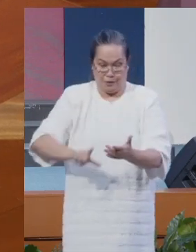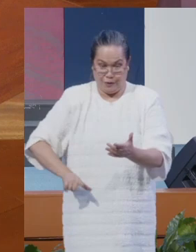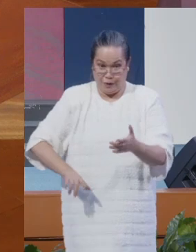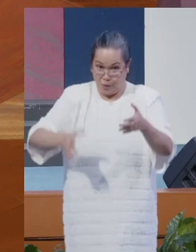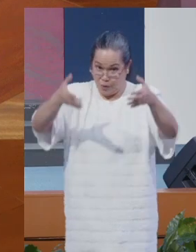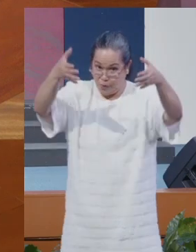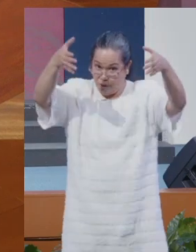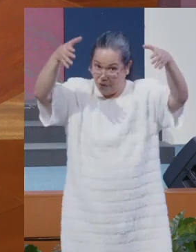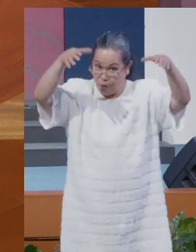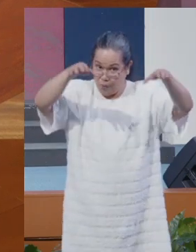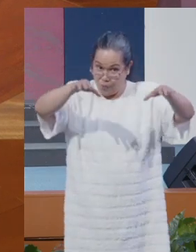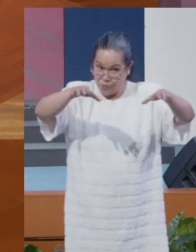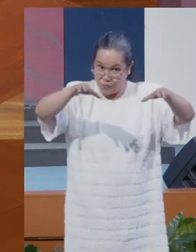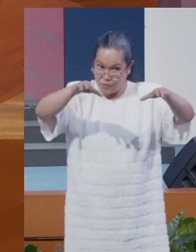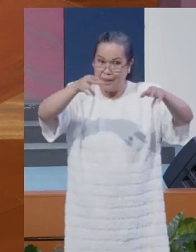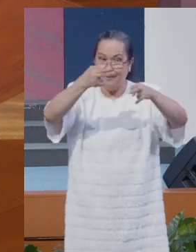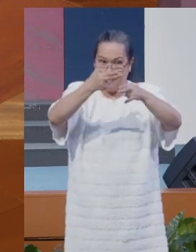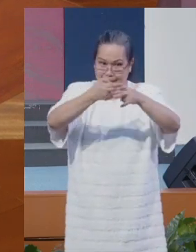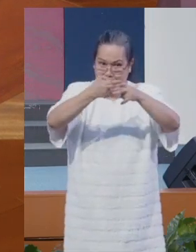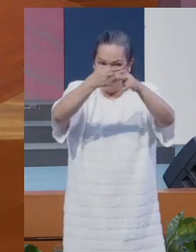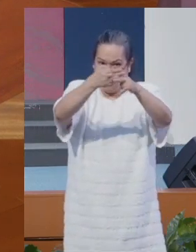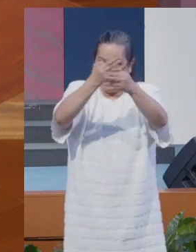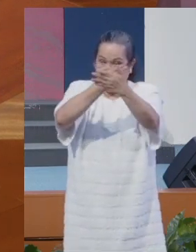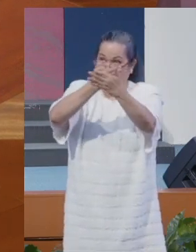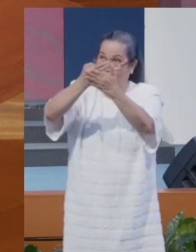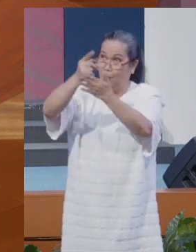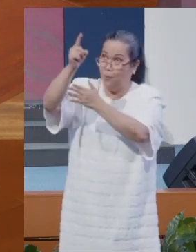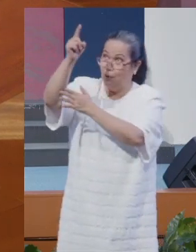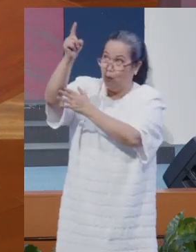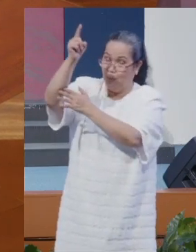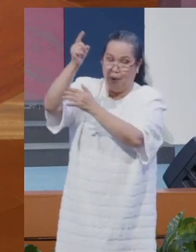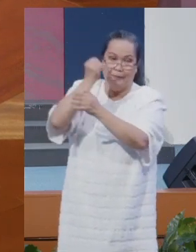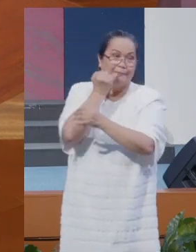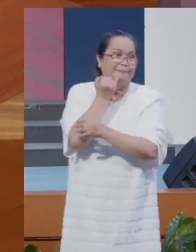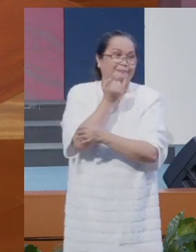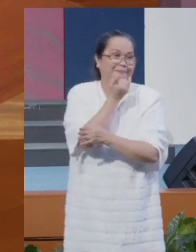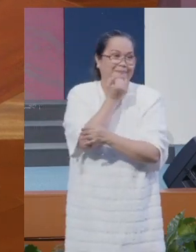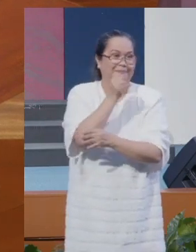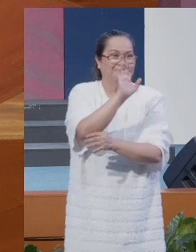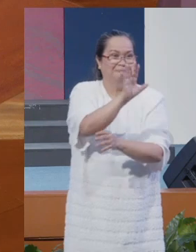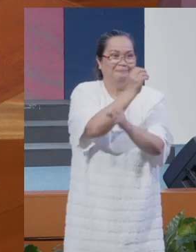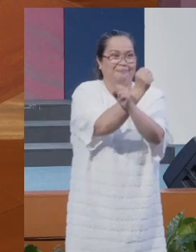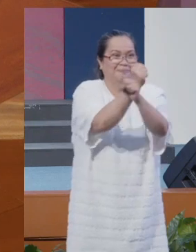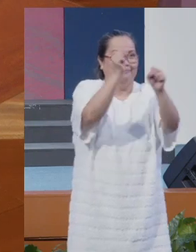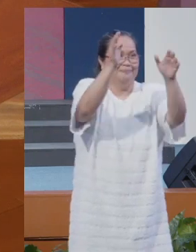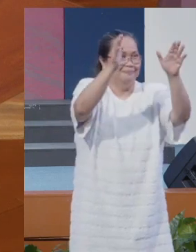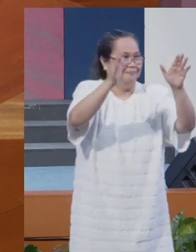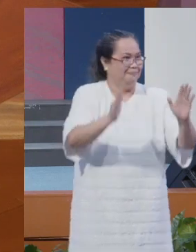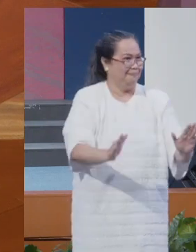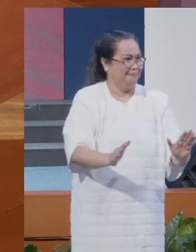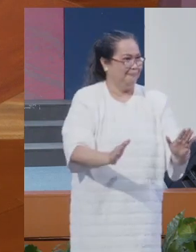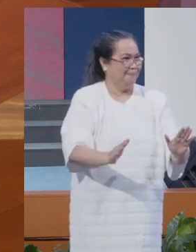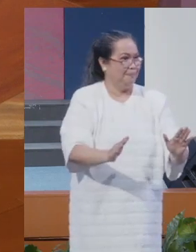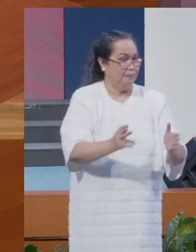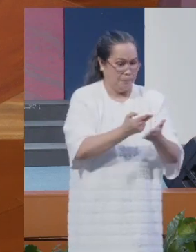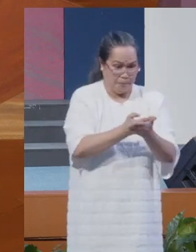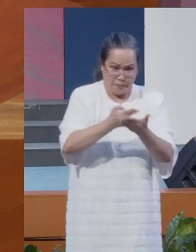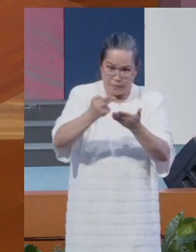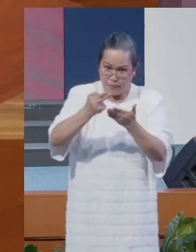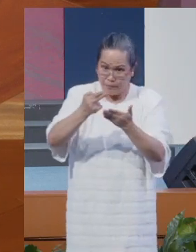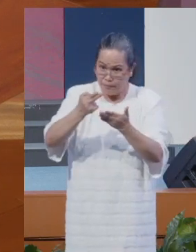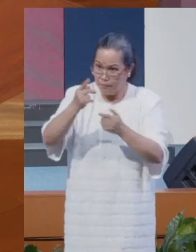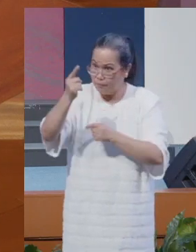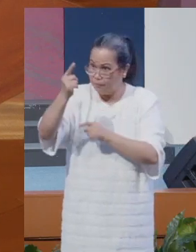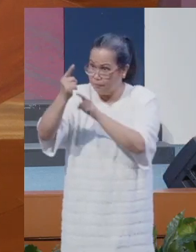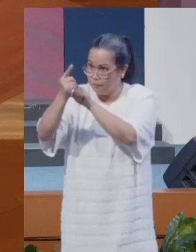name. And the Holy One of Israel is your Redeemer." The Holy One of Israel, si Jesus yun.